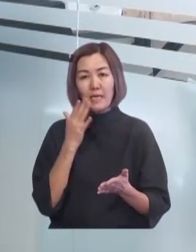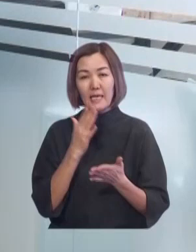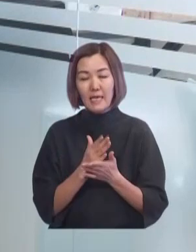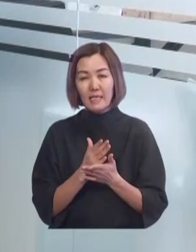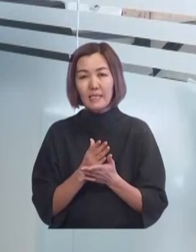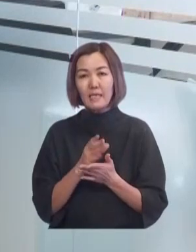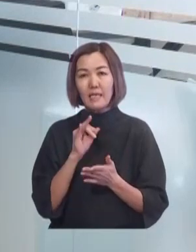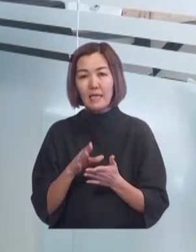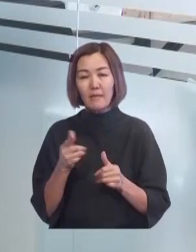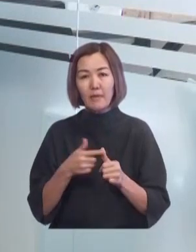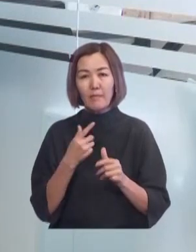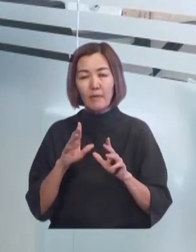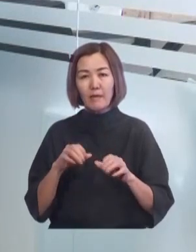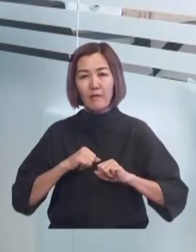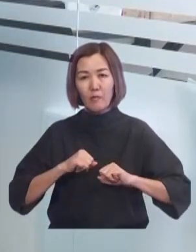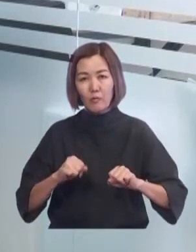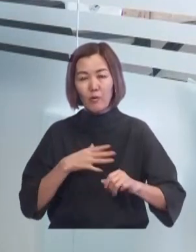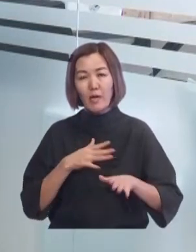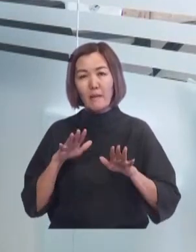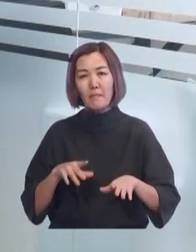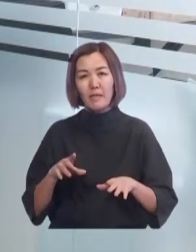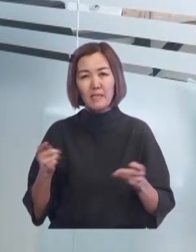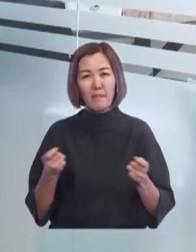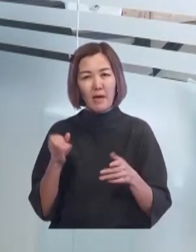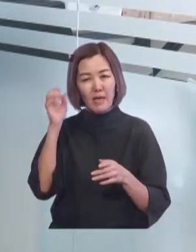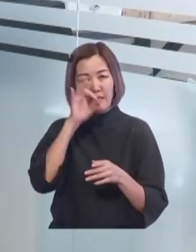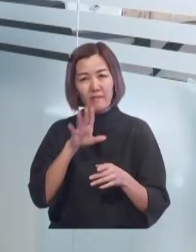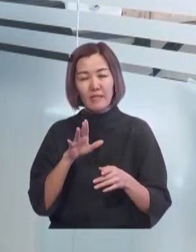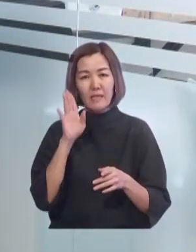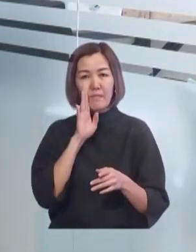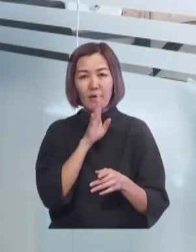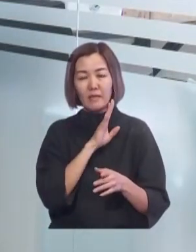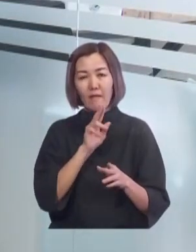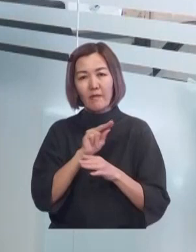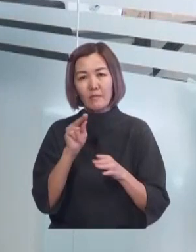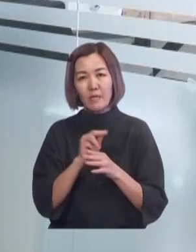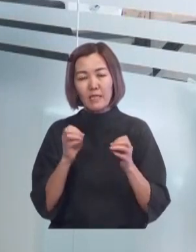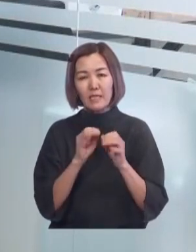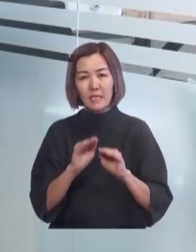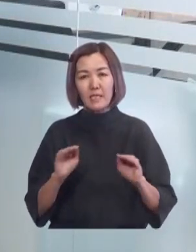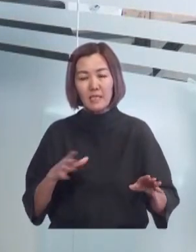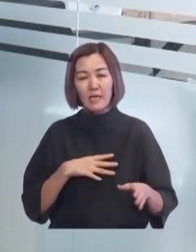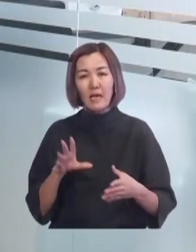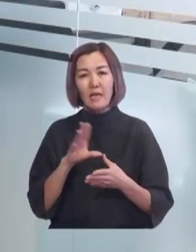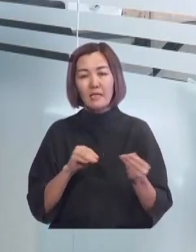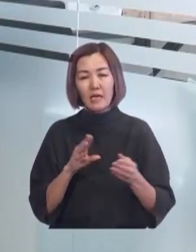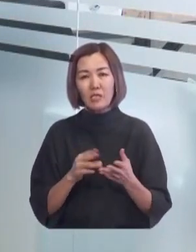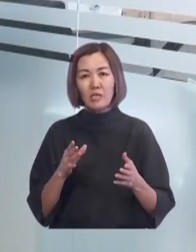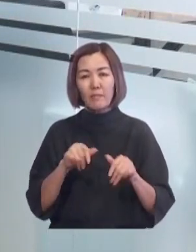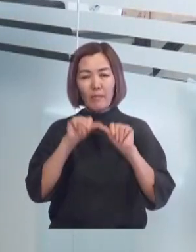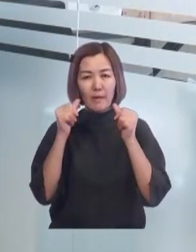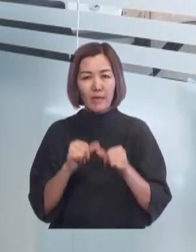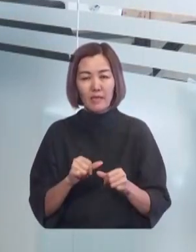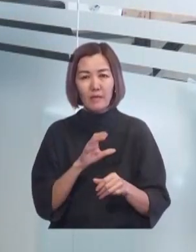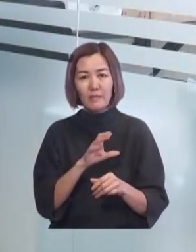тенденции, чтобы давать имена героев войны, местных малоизвестных деятелей или матерей, воспитавших 10 детей. Также нередко ставят памятники